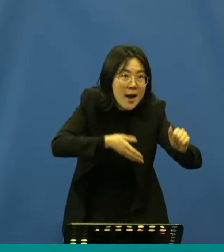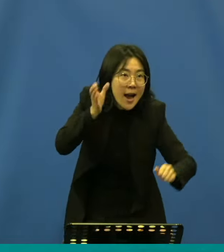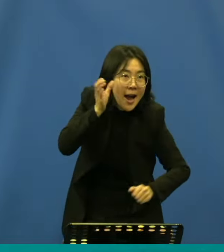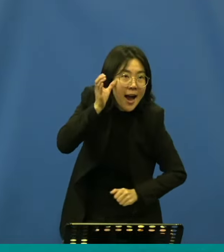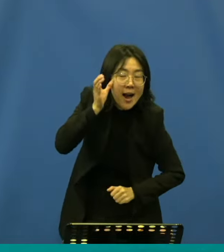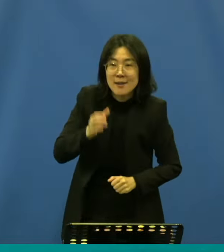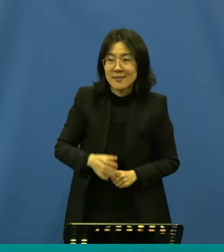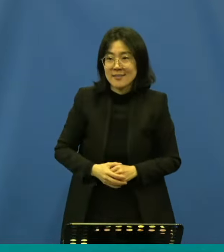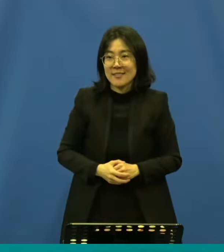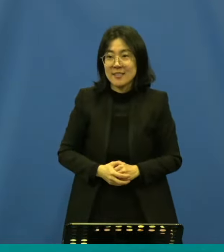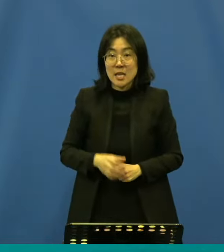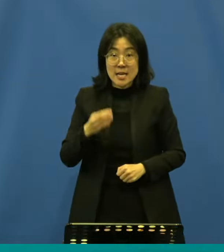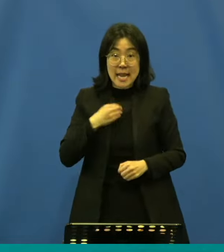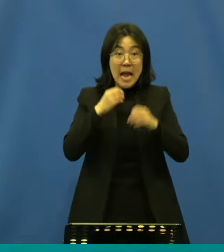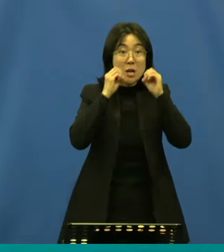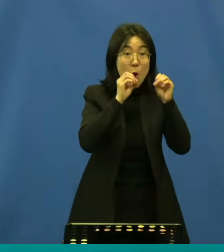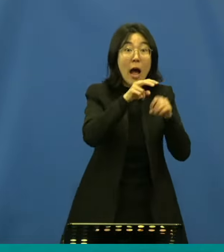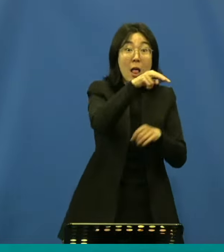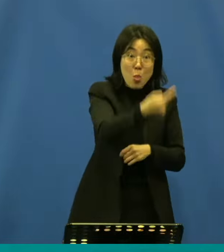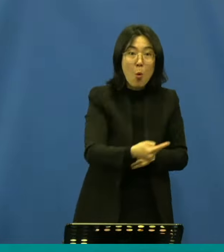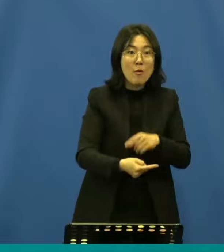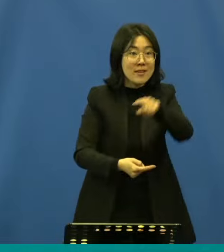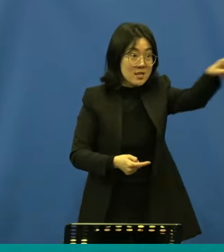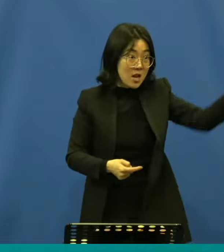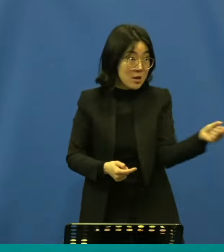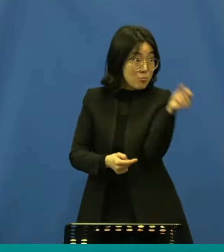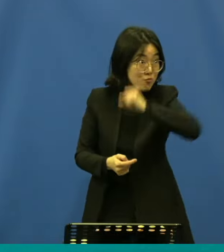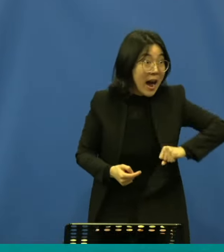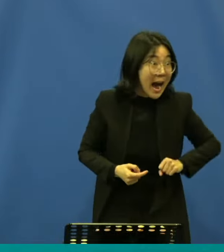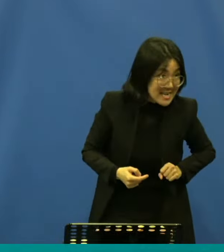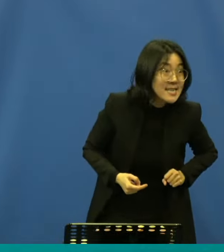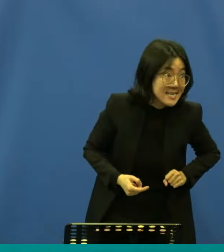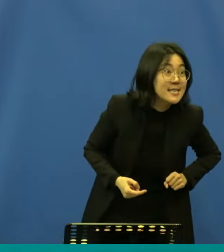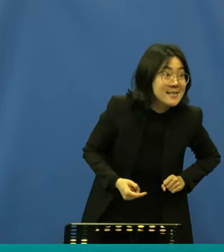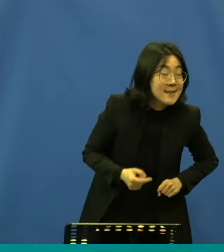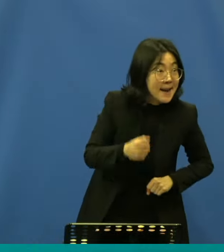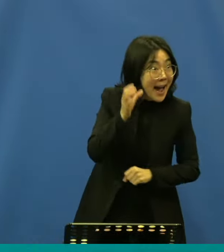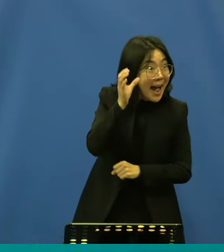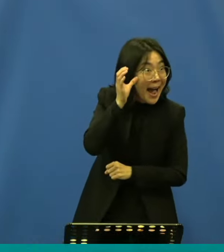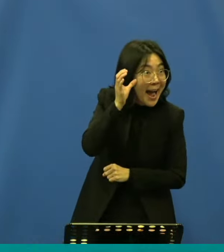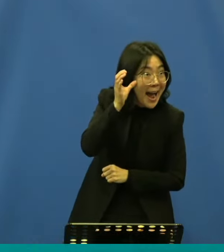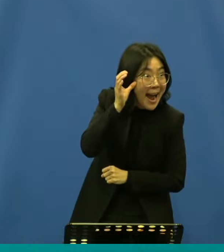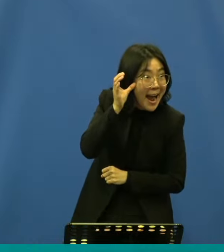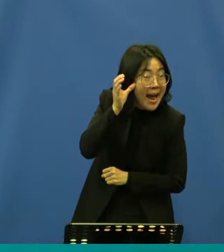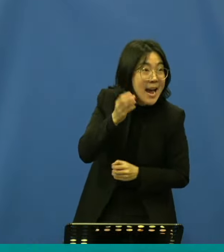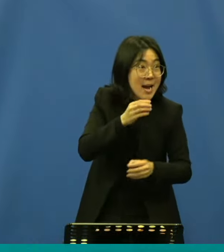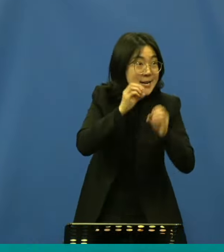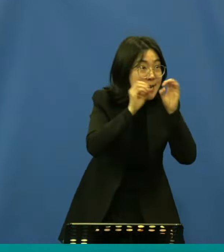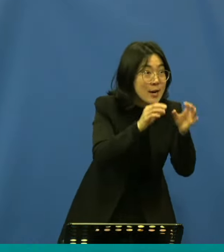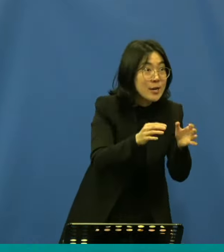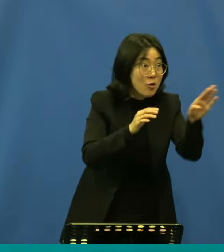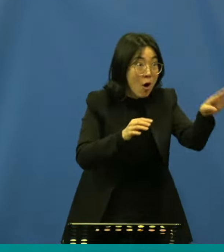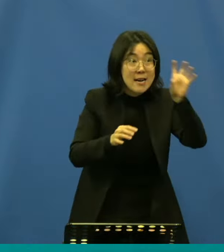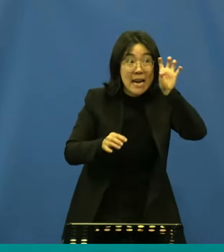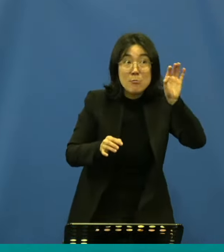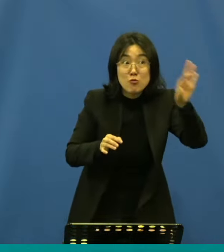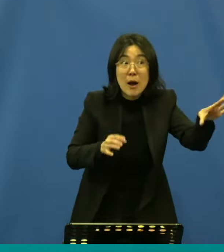요나의 기대와 상상을 뒤집어 엎는 니느웨는 너무 멀쩡하고 하나님부터 심판을 받지 않아.